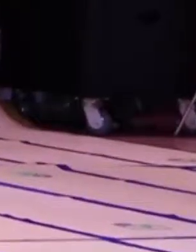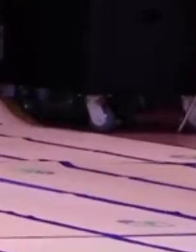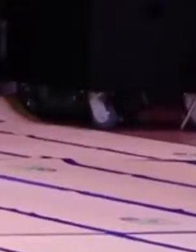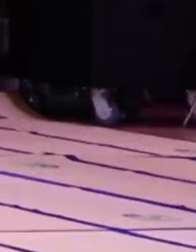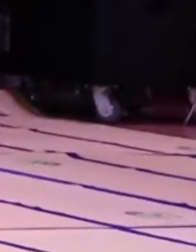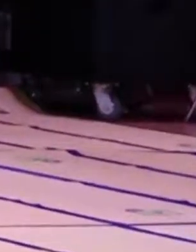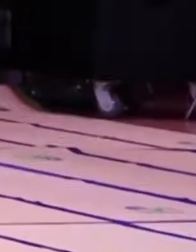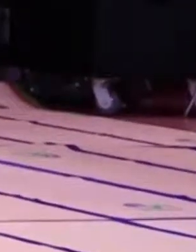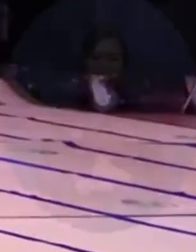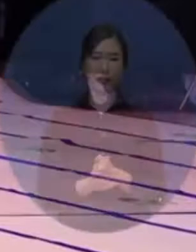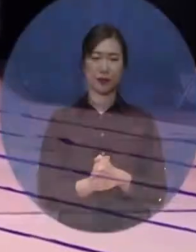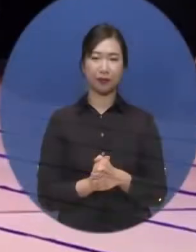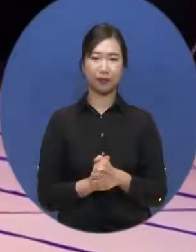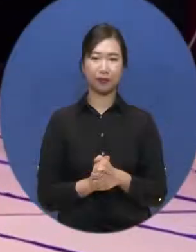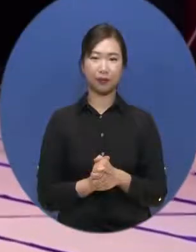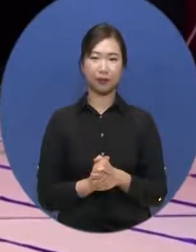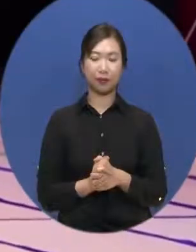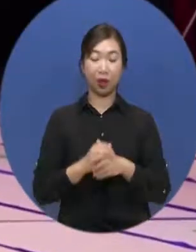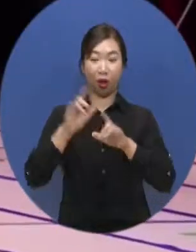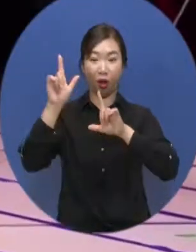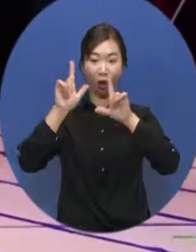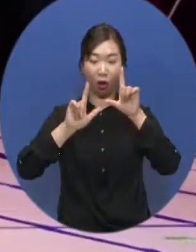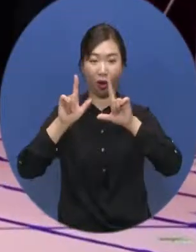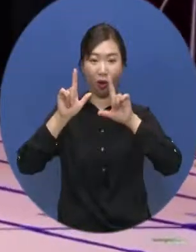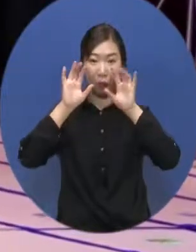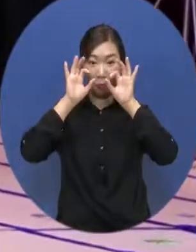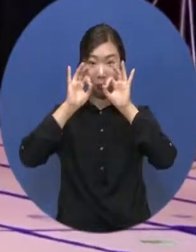무대를 가주시기 바랍니다.